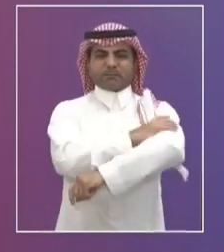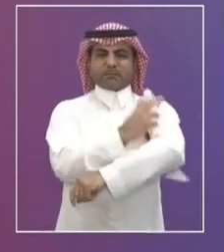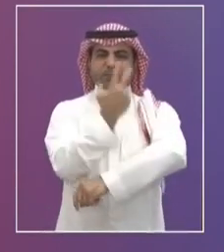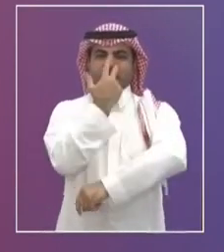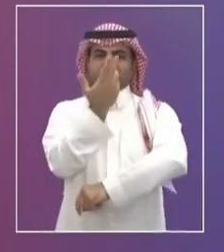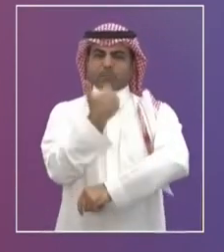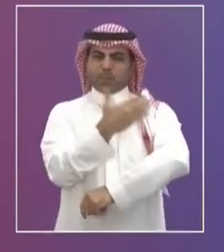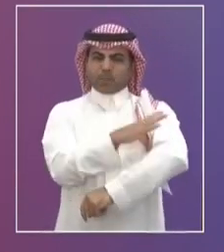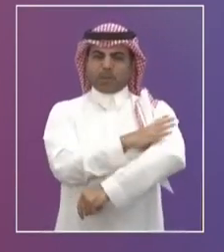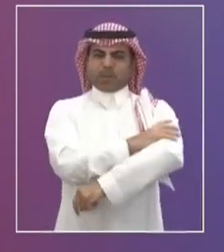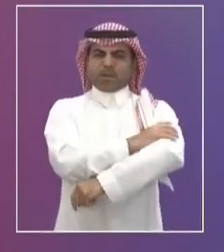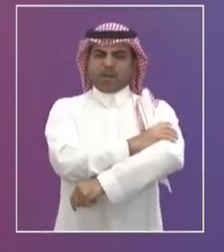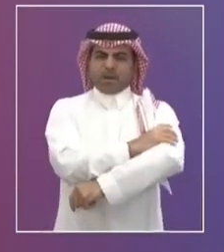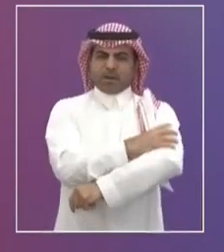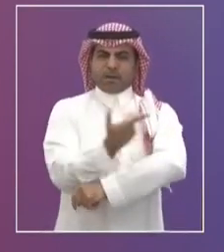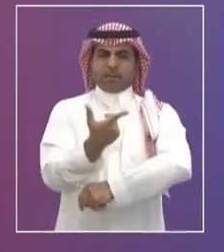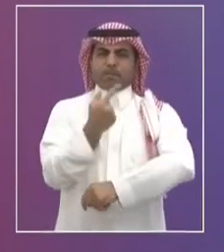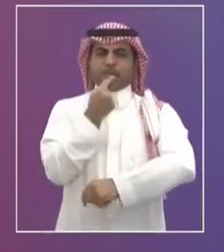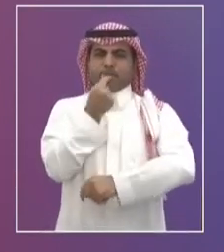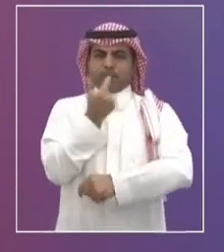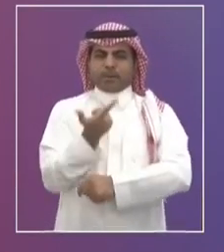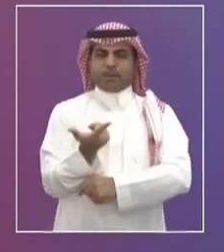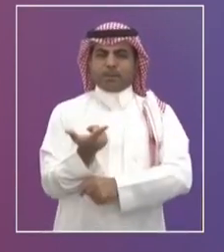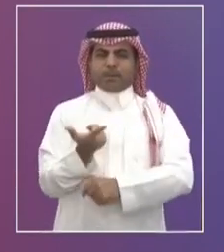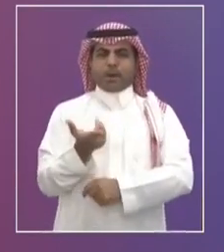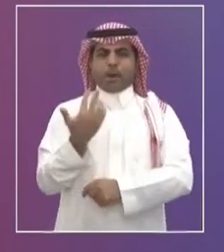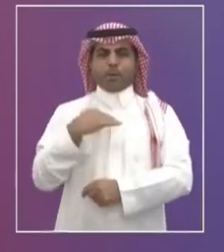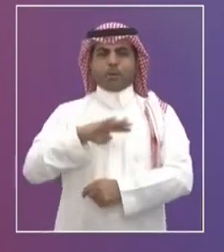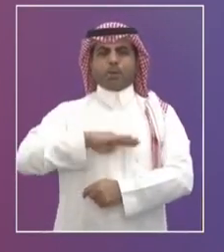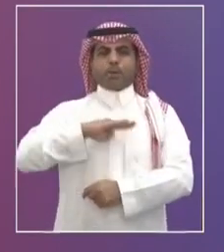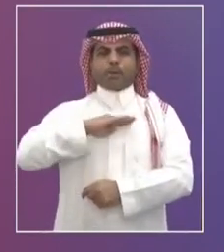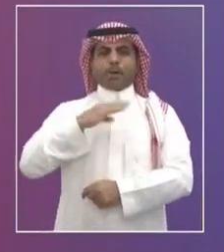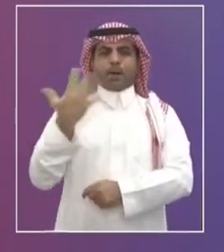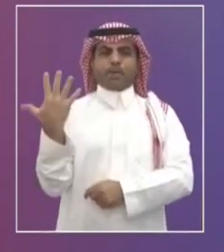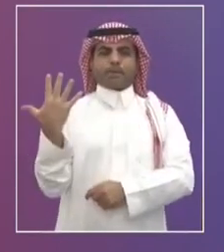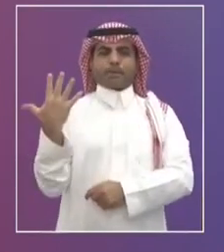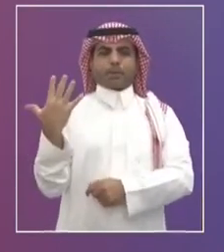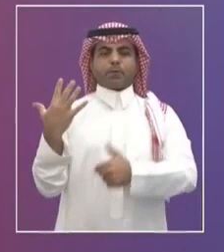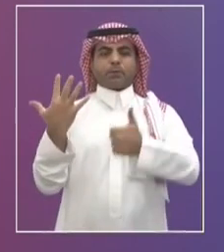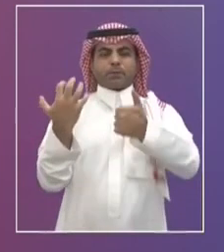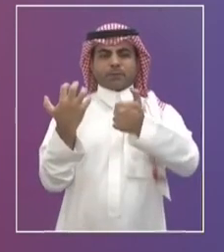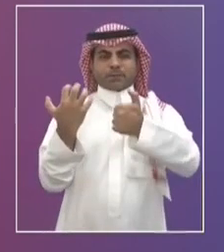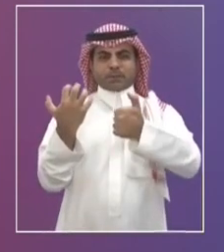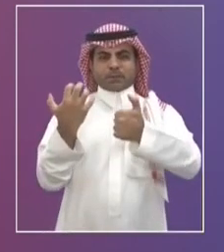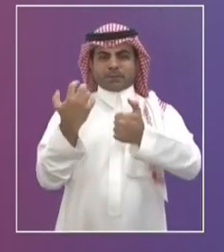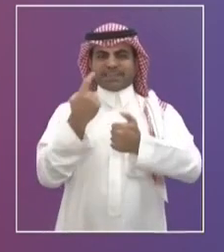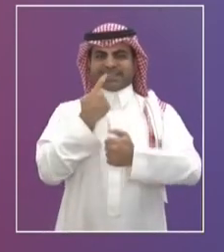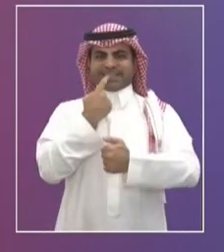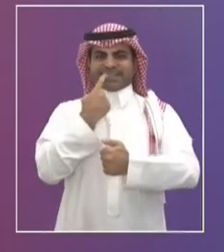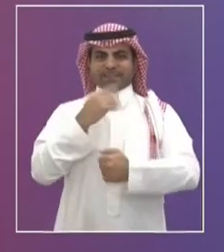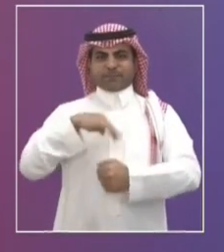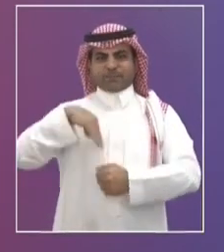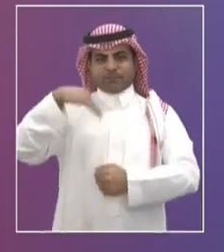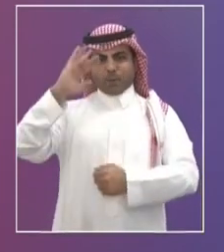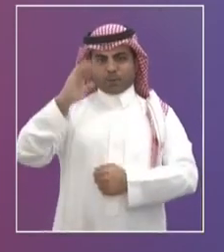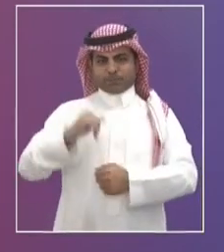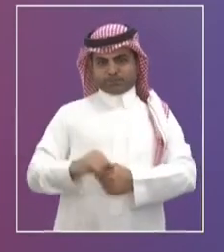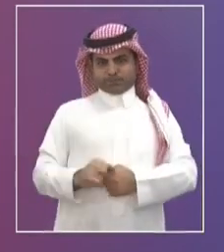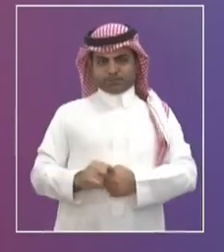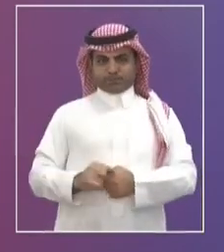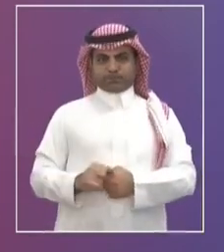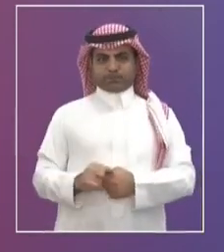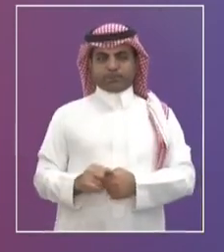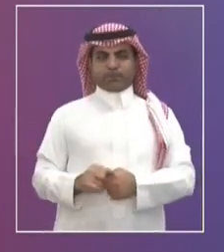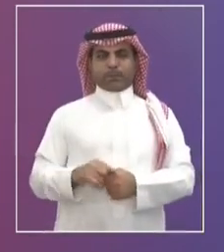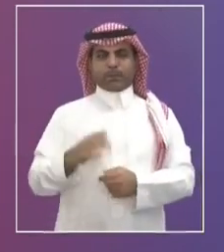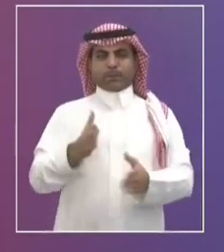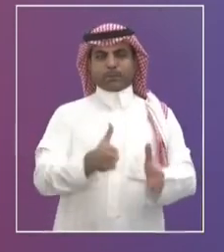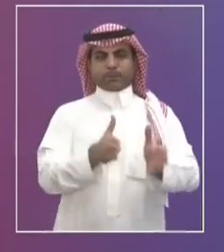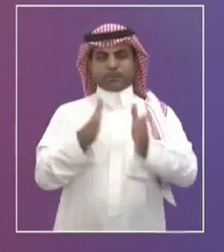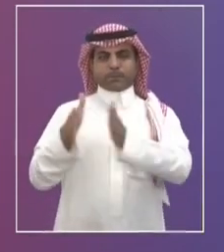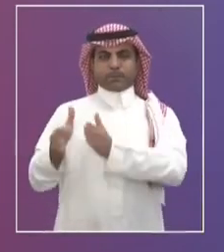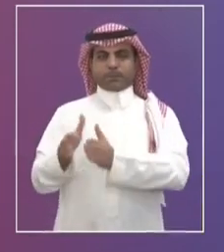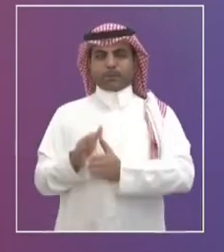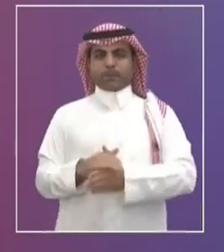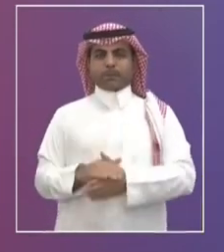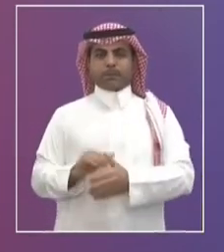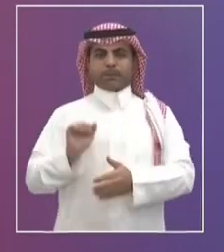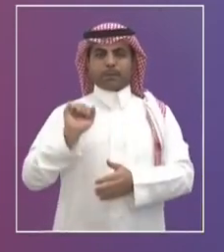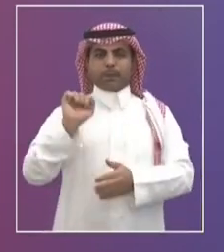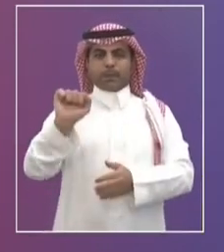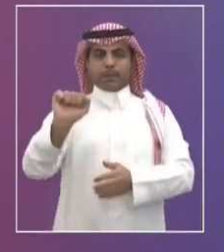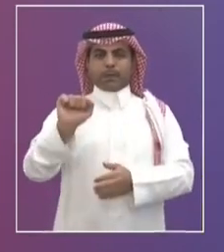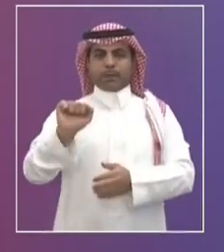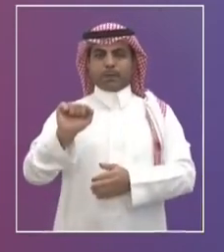مزمنة، أو الفئة اللي هم أكبر في العمر. بخصوص